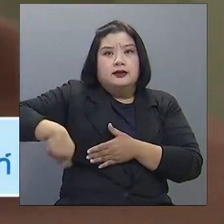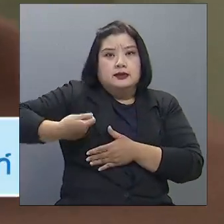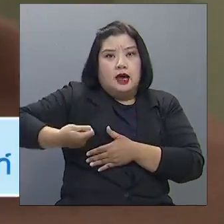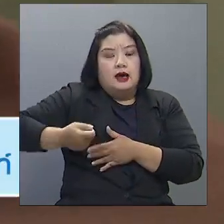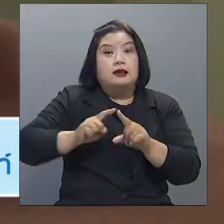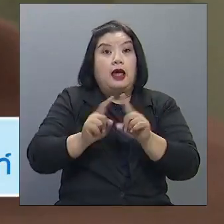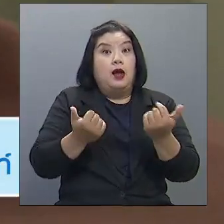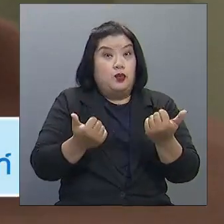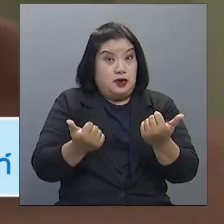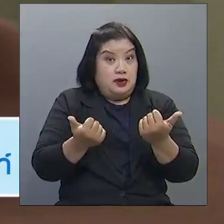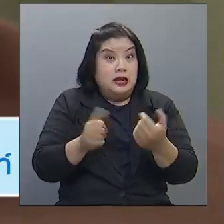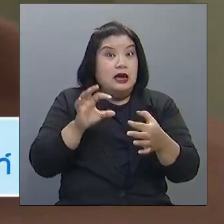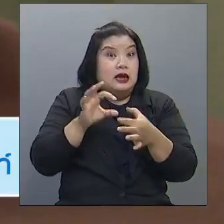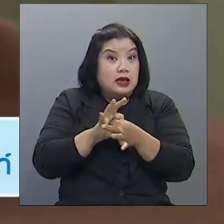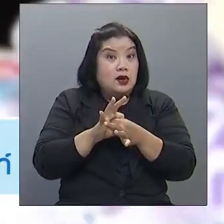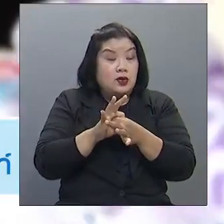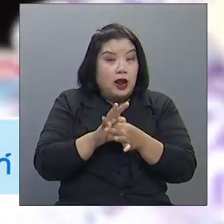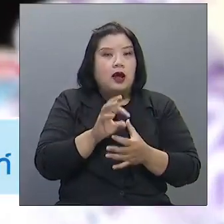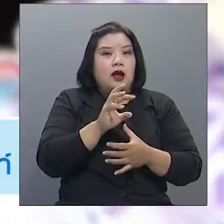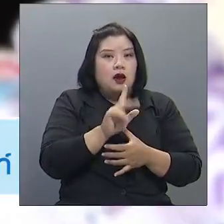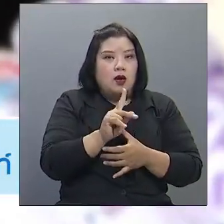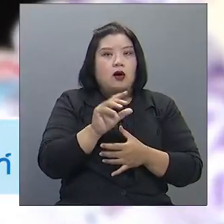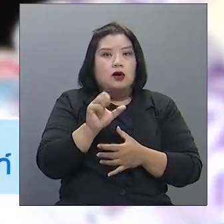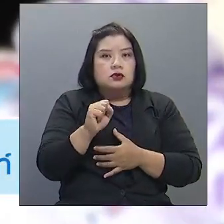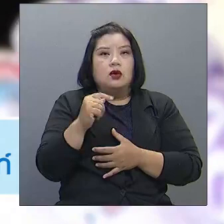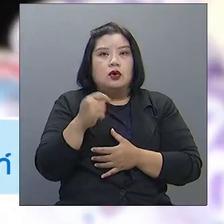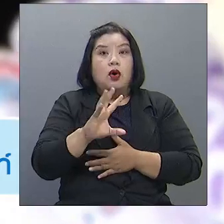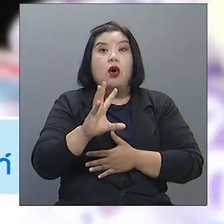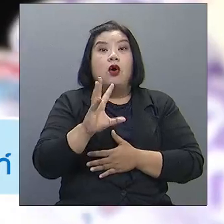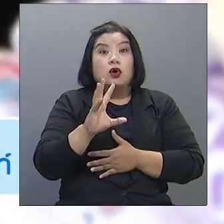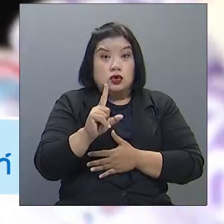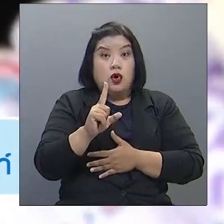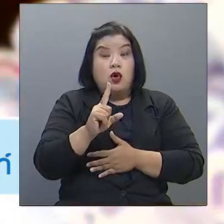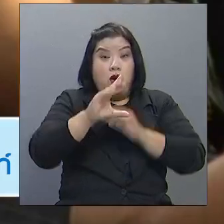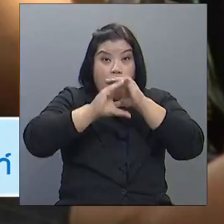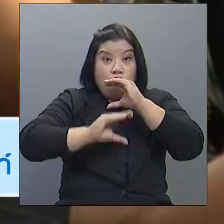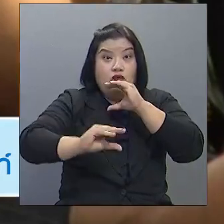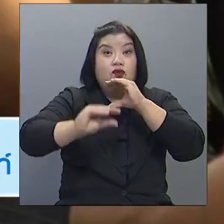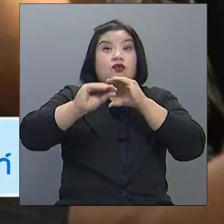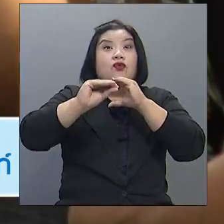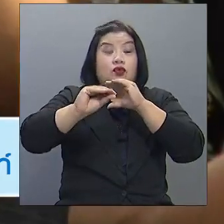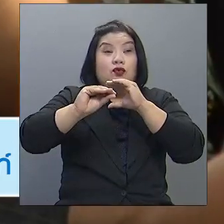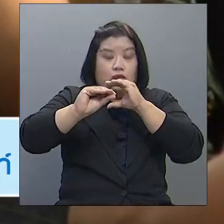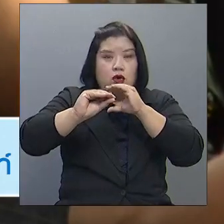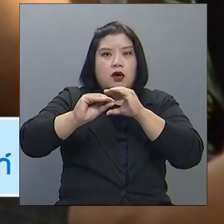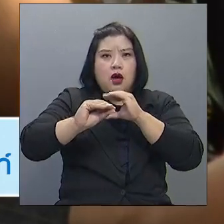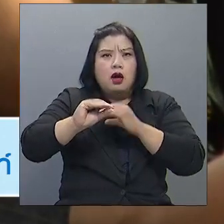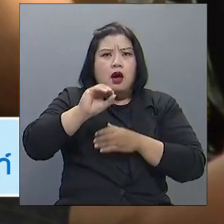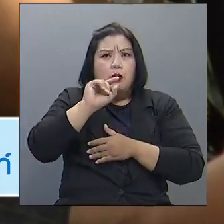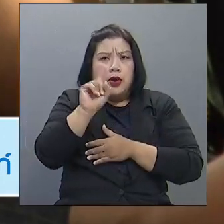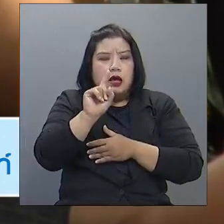สำหรงงาน คณะกรรมการ กิจการกระจัยเสียง กิการทรทัตและกิจการทรคมนาคมแ่งชาติรือก.ศ.ท.ช.